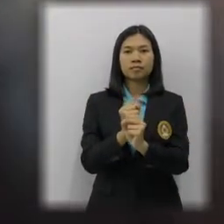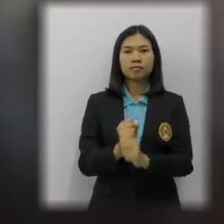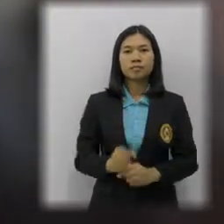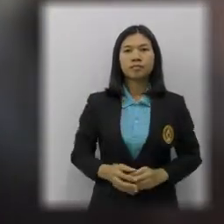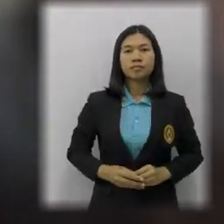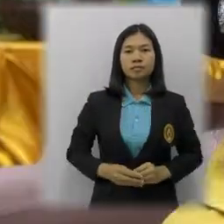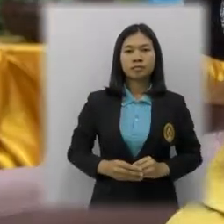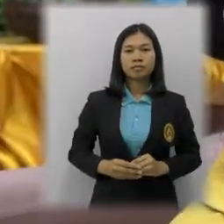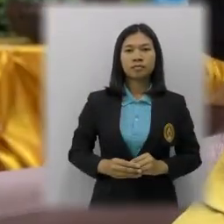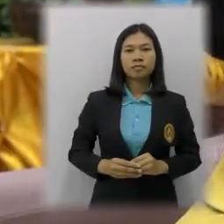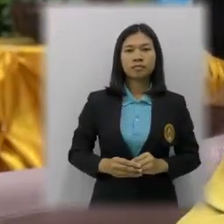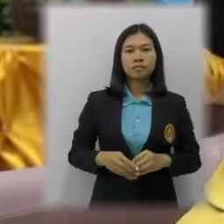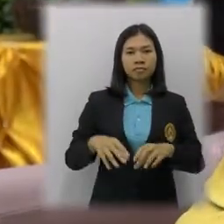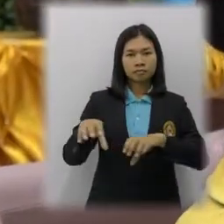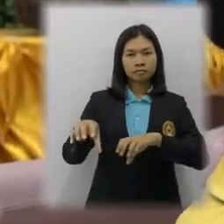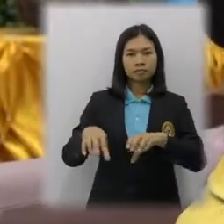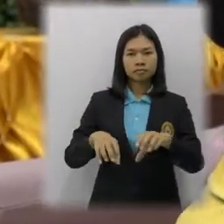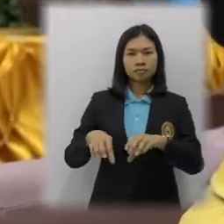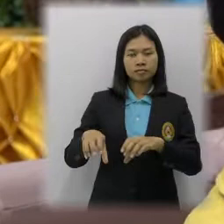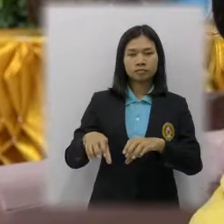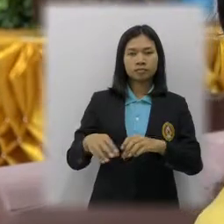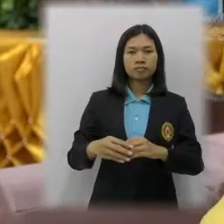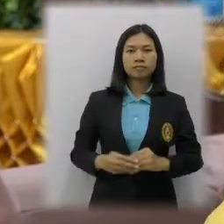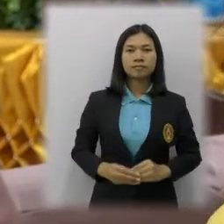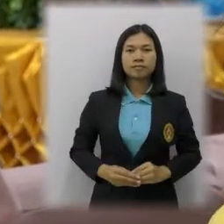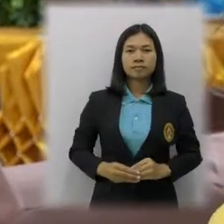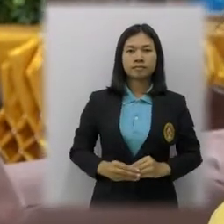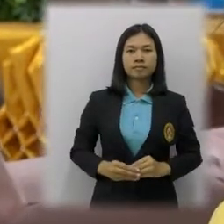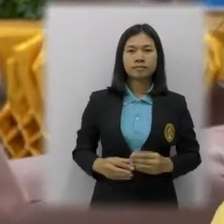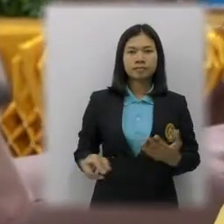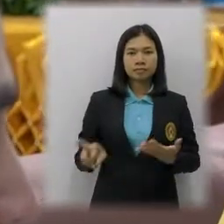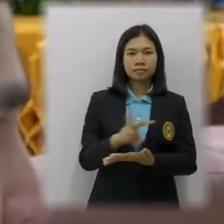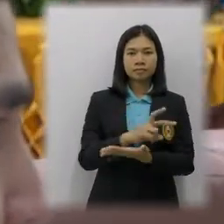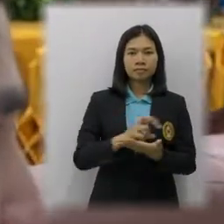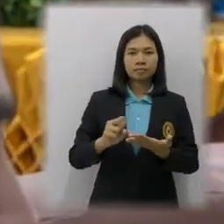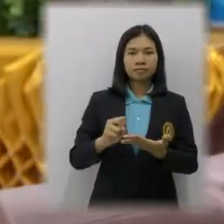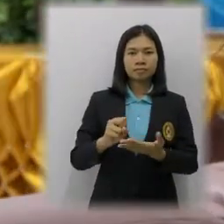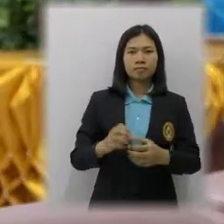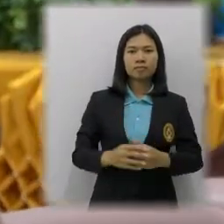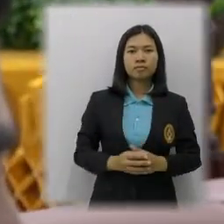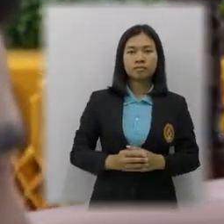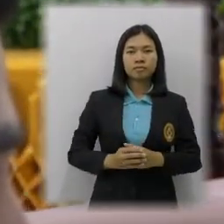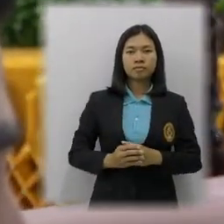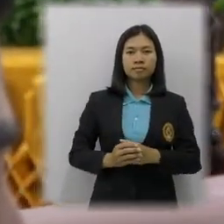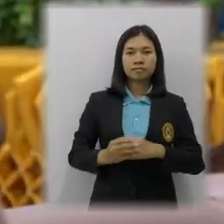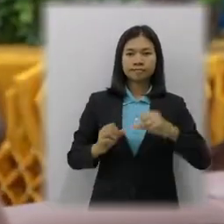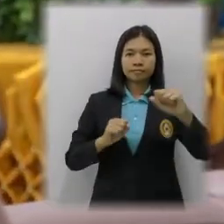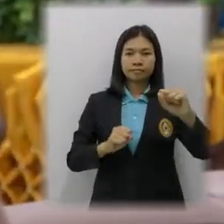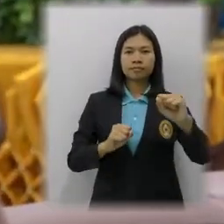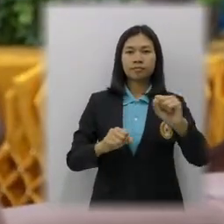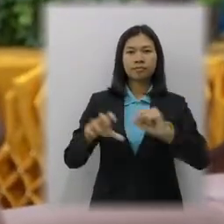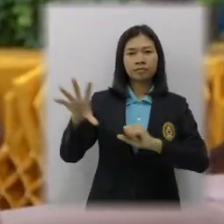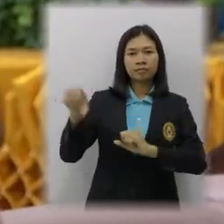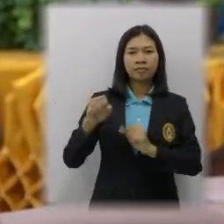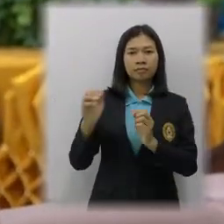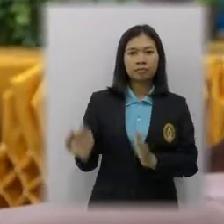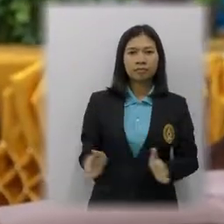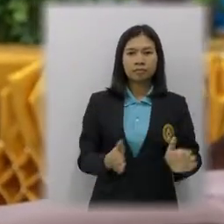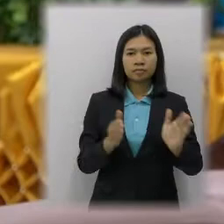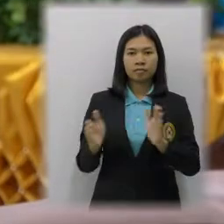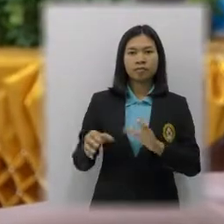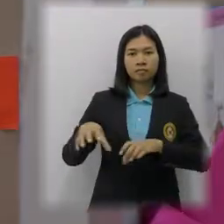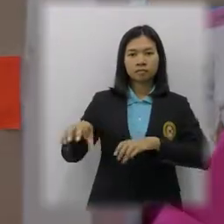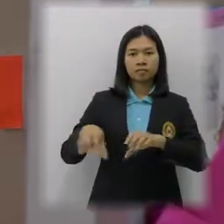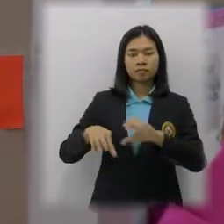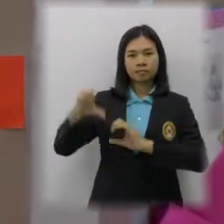การให้เป็นส่วนหนึ่งของการบริหารและการดำเนินงานโดยมหาวิทยาลัยมีนโยบายในการนำกระบวนการจั